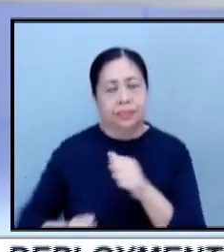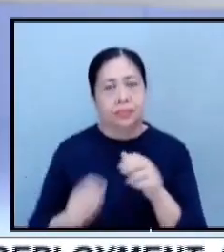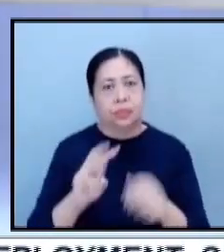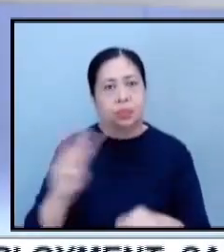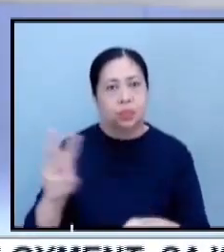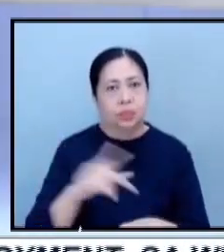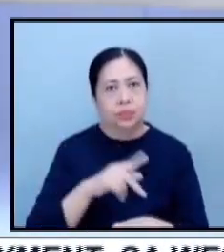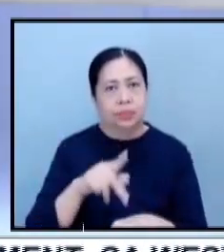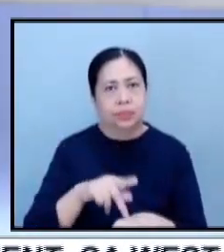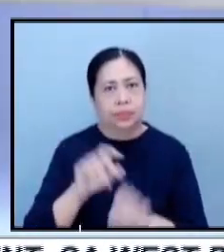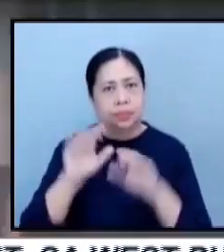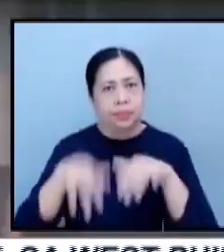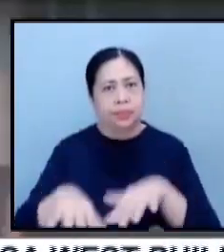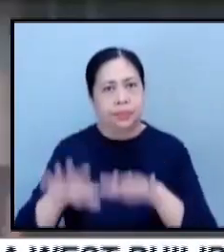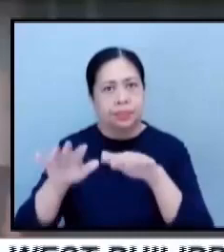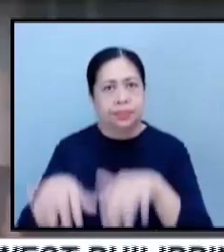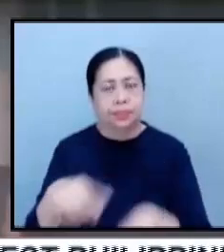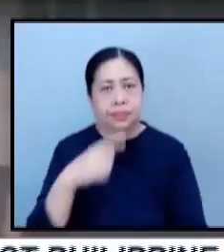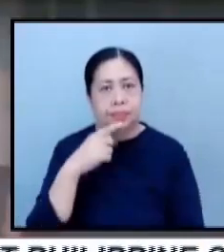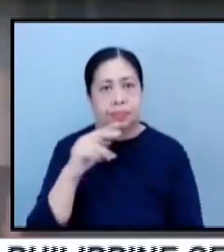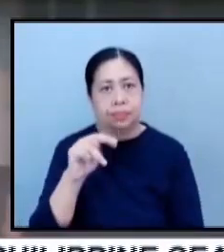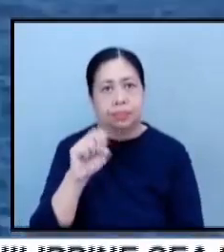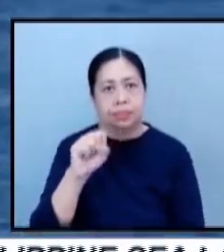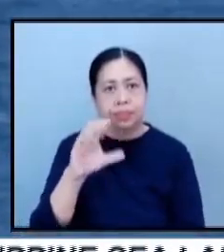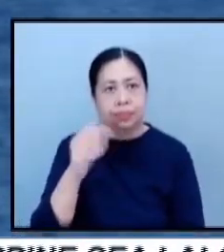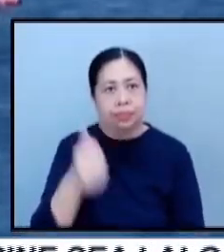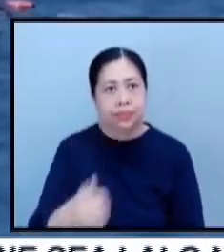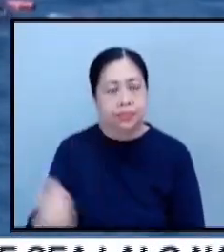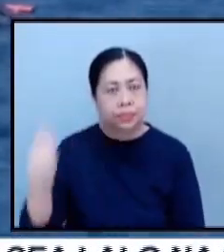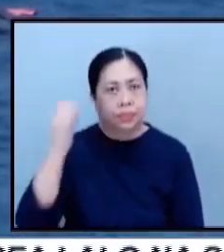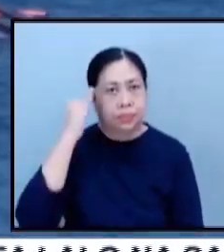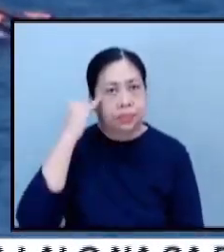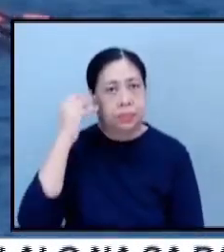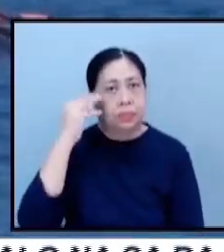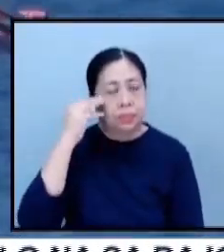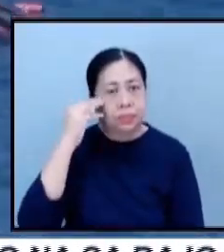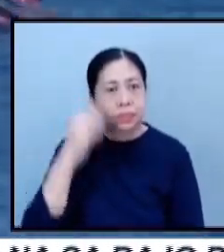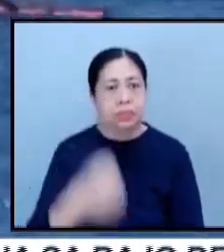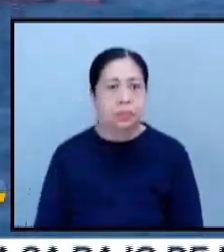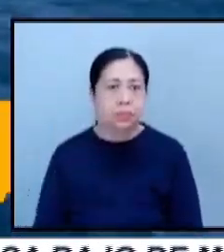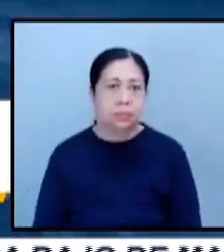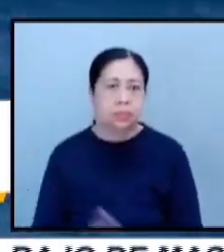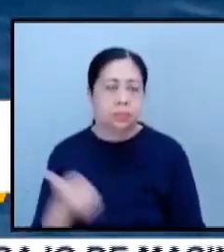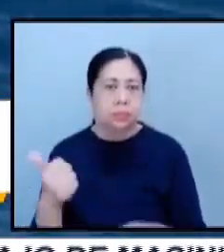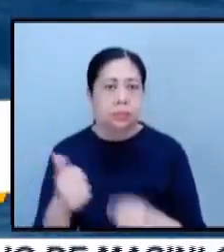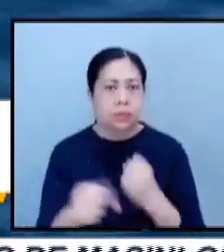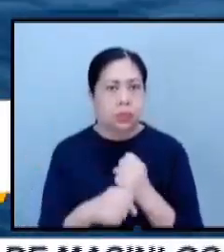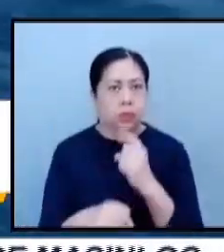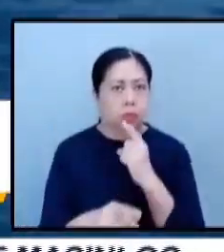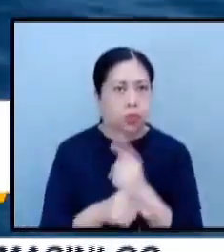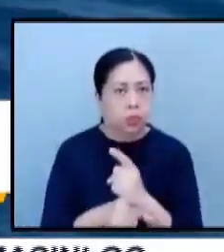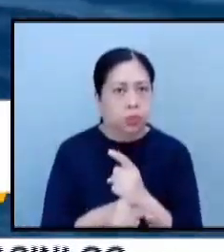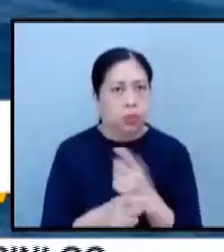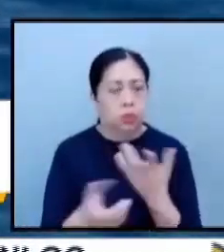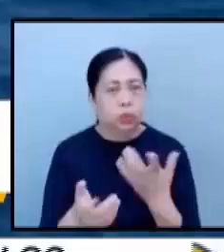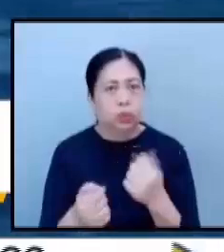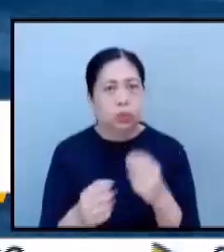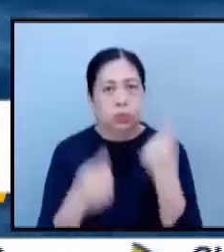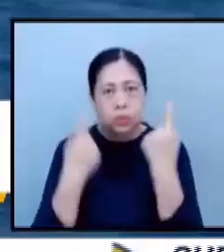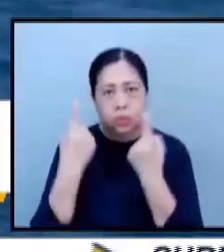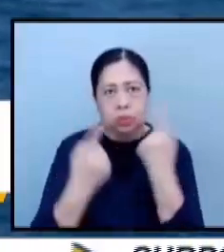Masinloc. Ayon kay NSC Assistant Director General Jonathan Malaya, bukod sa pagtitiyak sa kapakanan ng ating mga kababayan mang